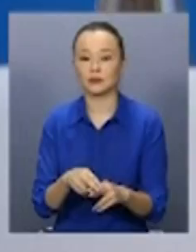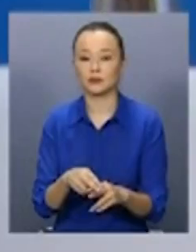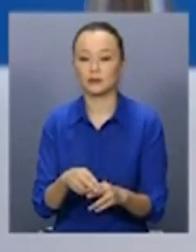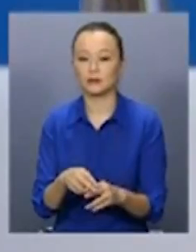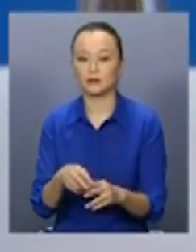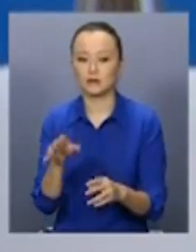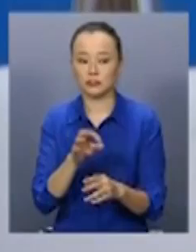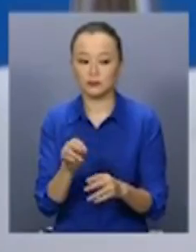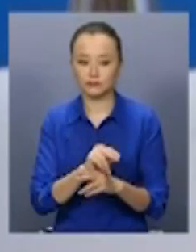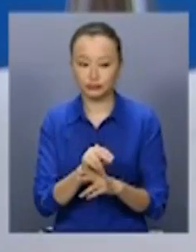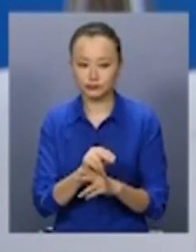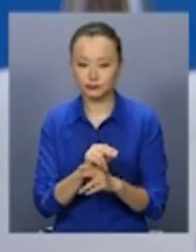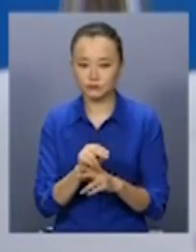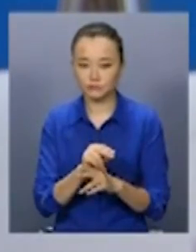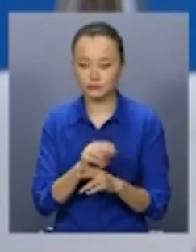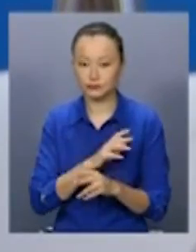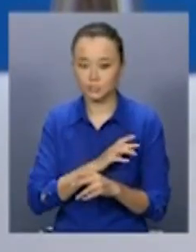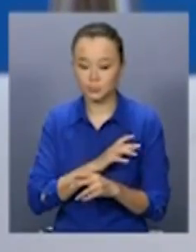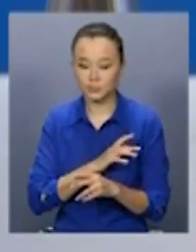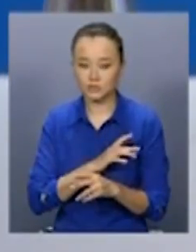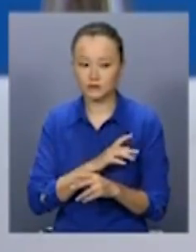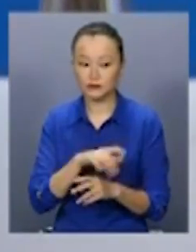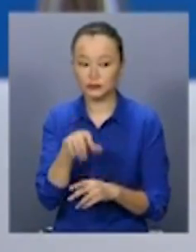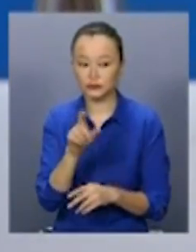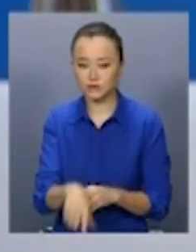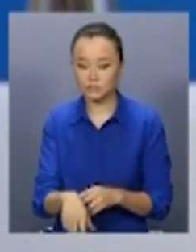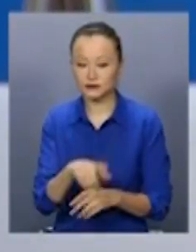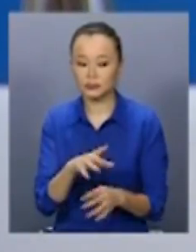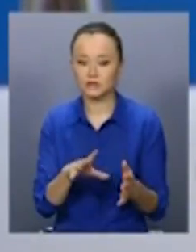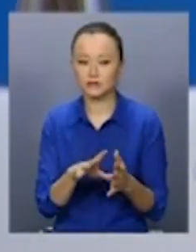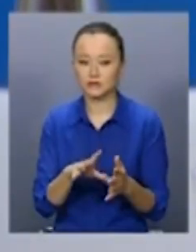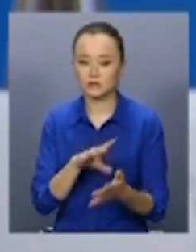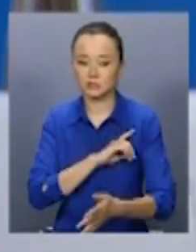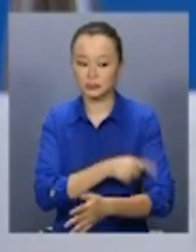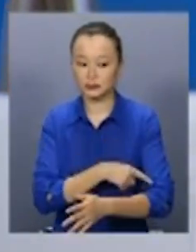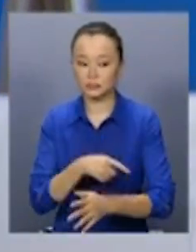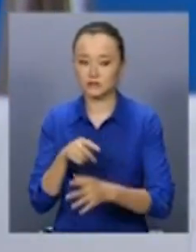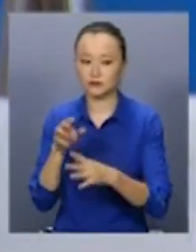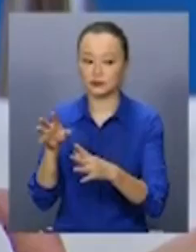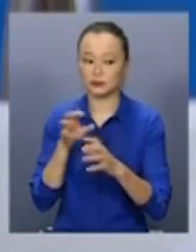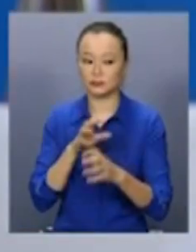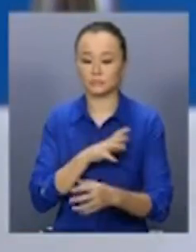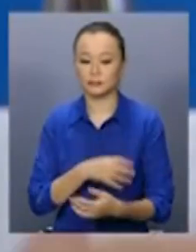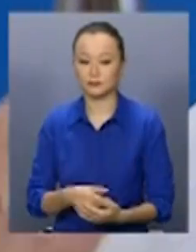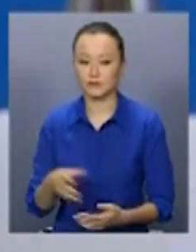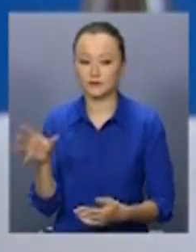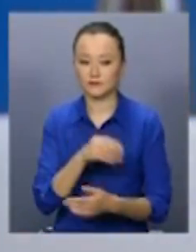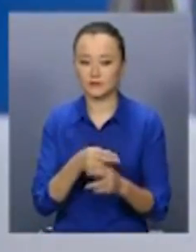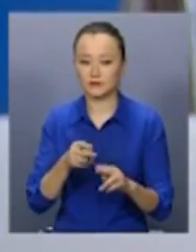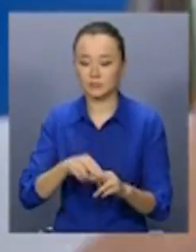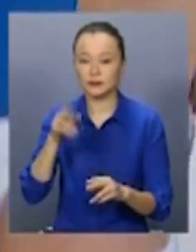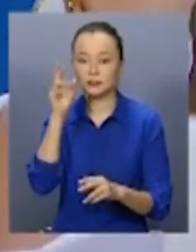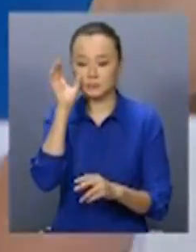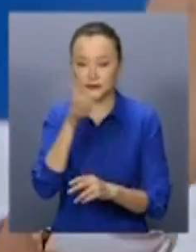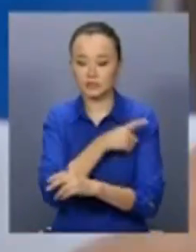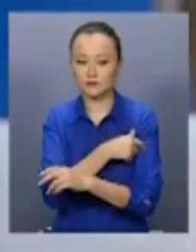жаңағы жүргізіп жатқан уақытта тренинг сеансты ол адамда жаңағыдай энергетикалық қуат алып отырады екен. Бұның барлығы психикаға